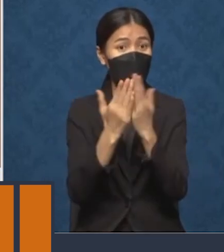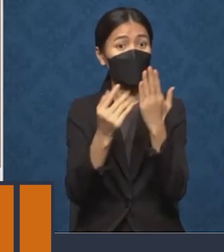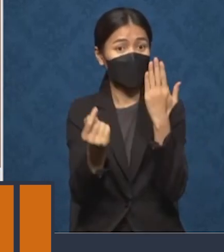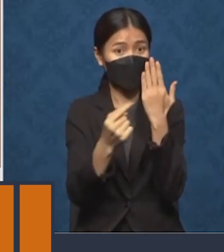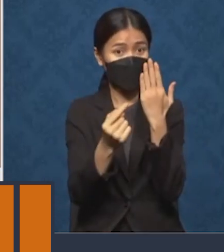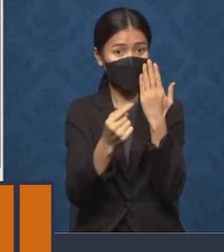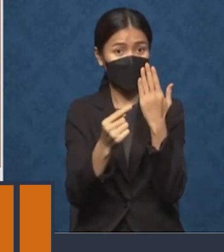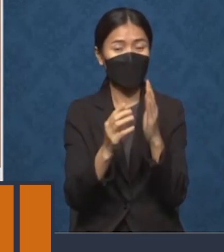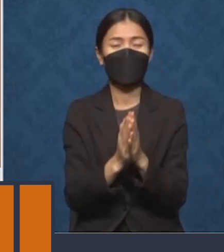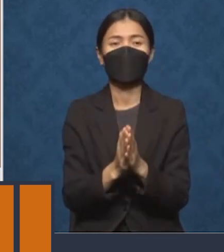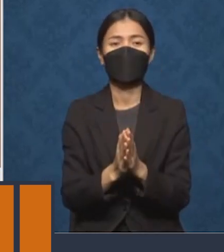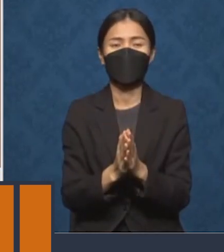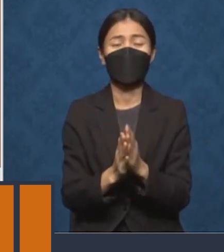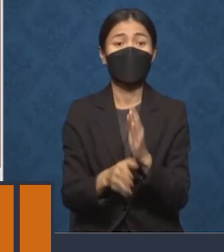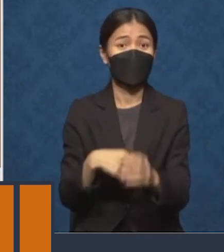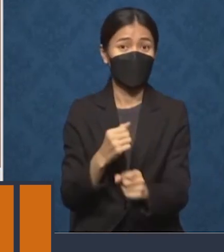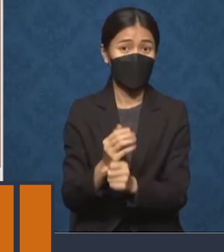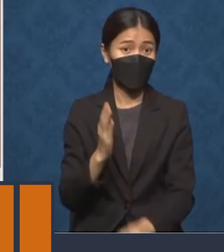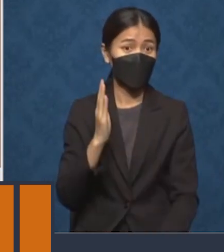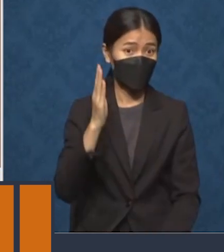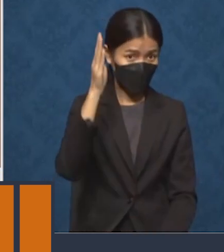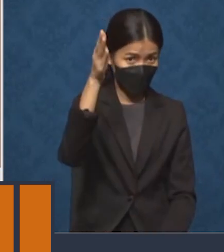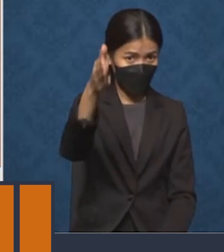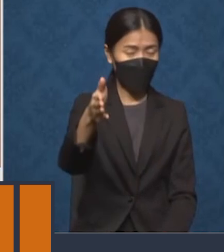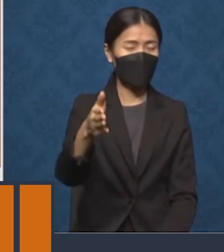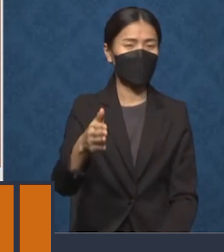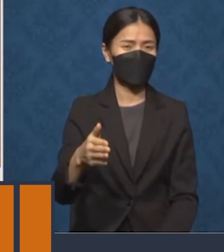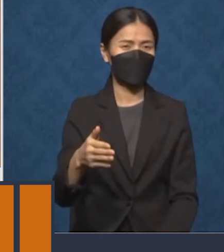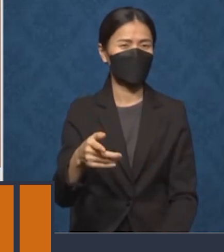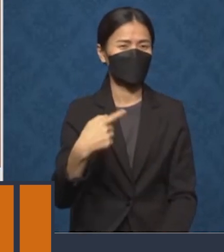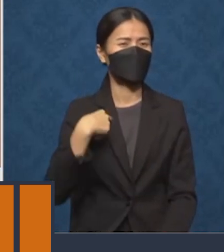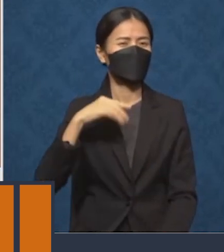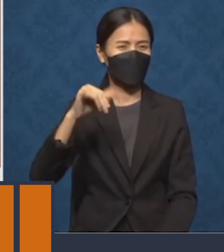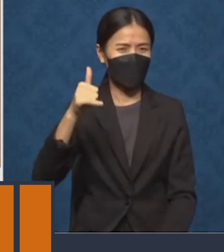แต่ว่าในปีหน้าปีต่อๆไปรับรองว่าจะต้องมีการใช้